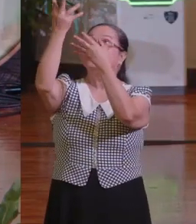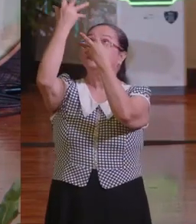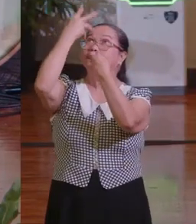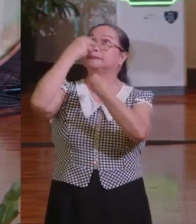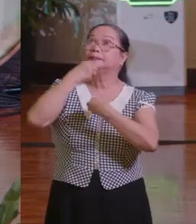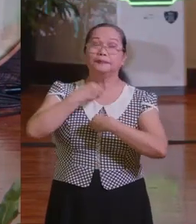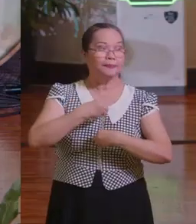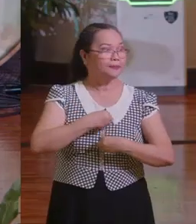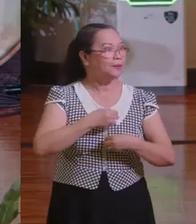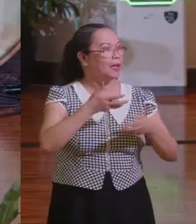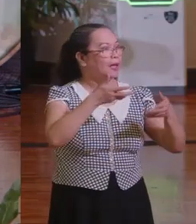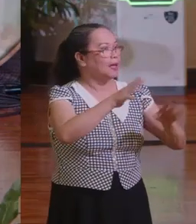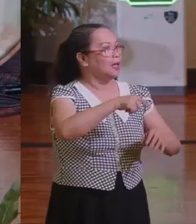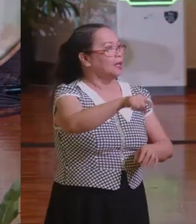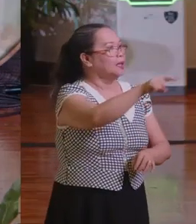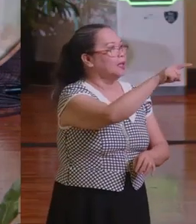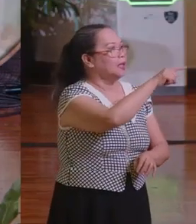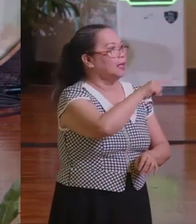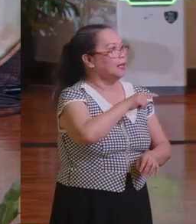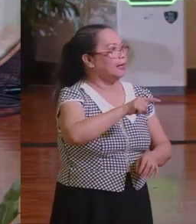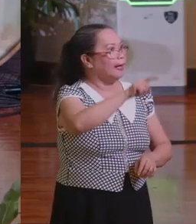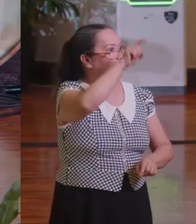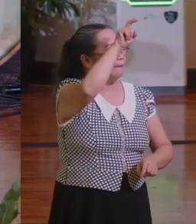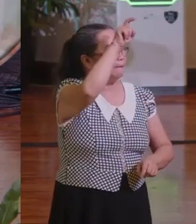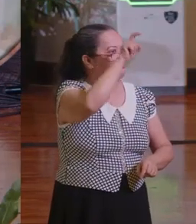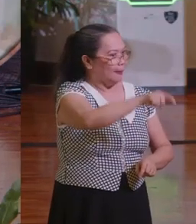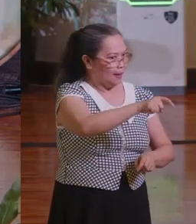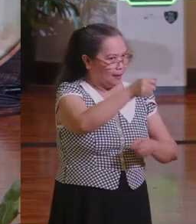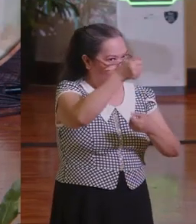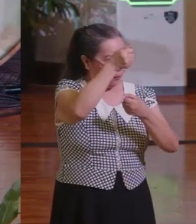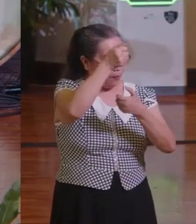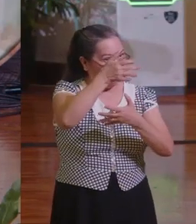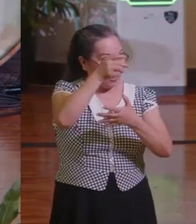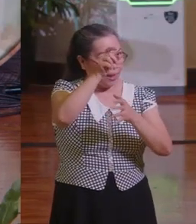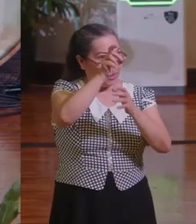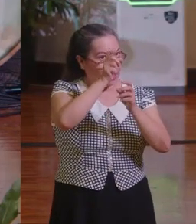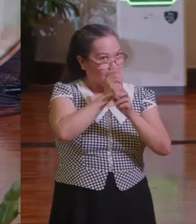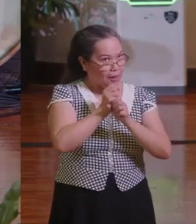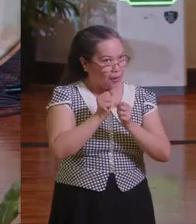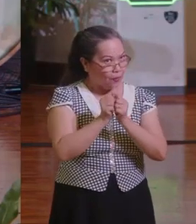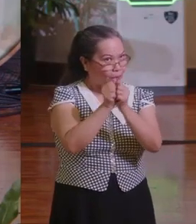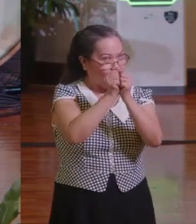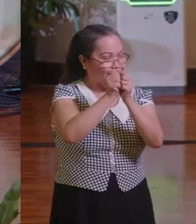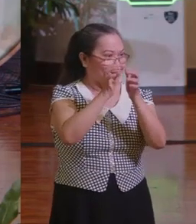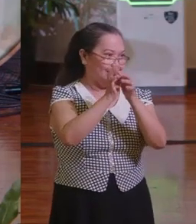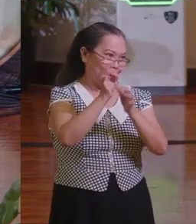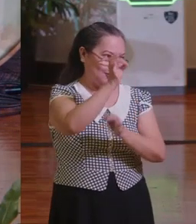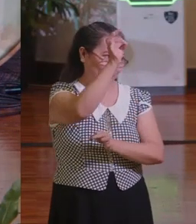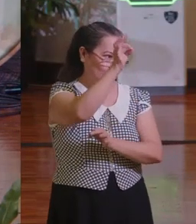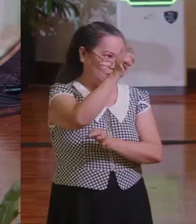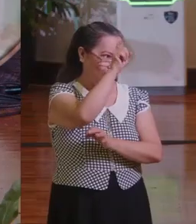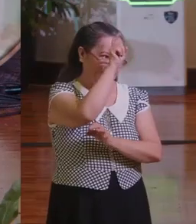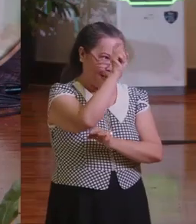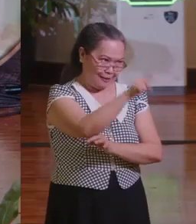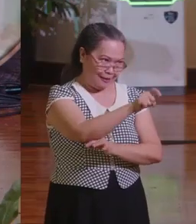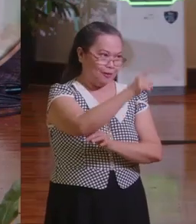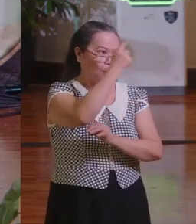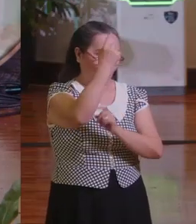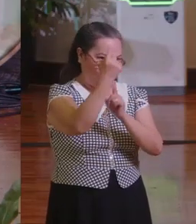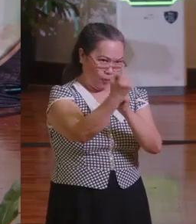Diyos, let us also keep in step with the Spirit. Tayo po ay kailangan